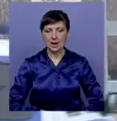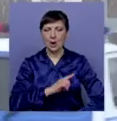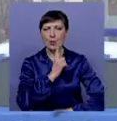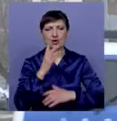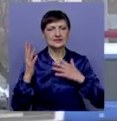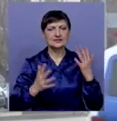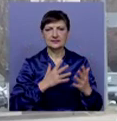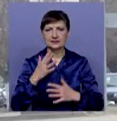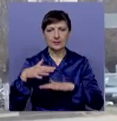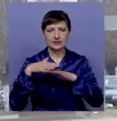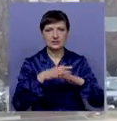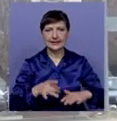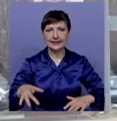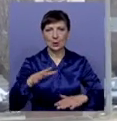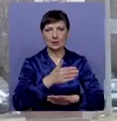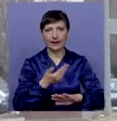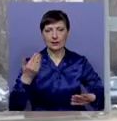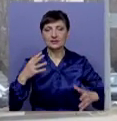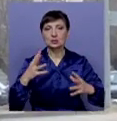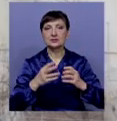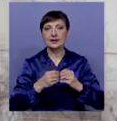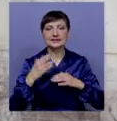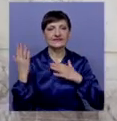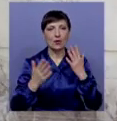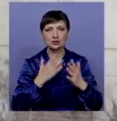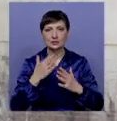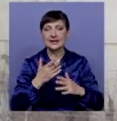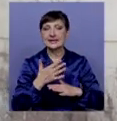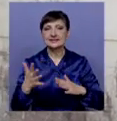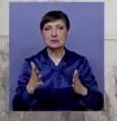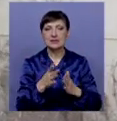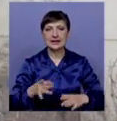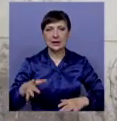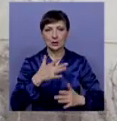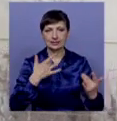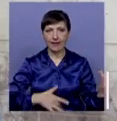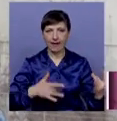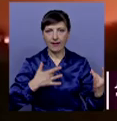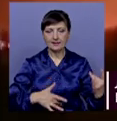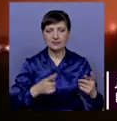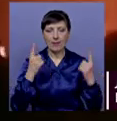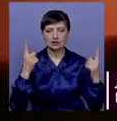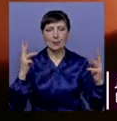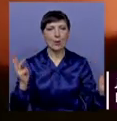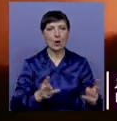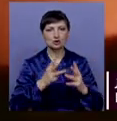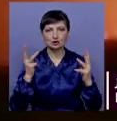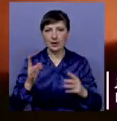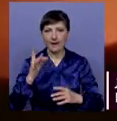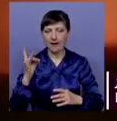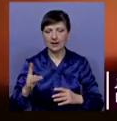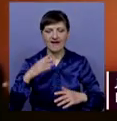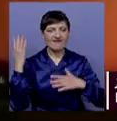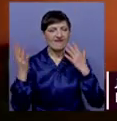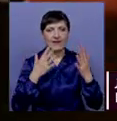порывистый ветер обрушился на регион накануне в результате разгула стихии в нескольких микрорайонах тараза возникли масштабные пожары разбушевавшийся